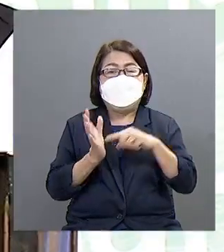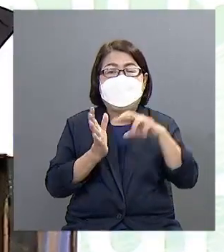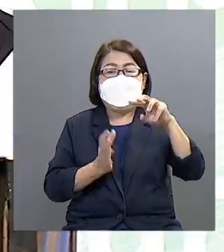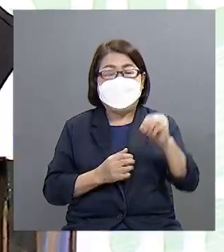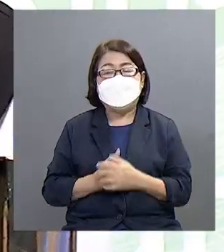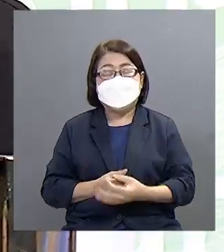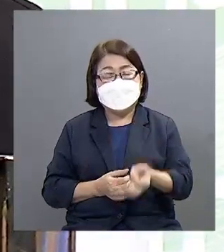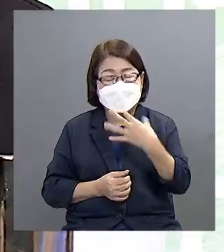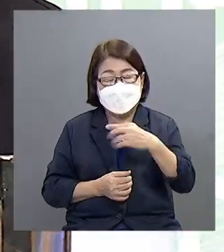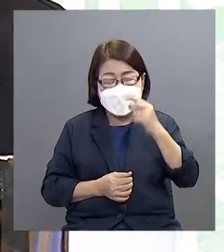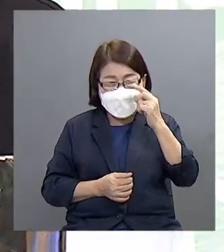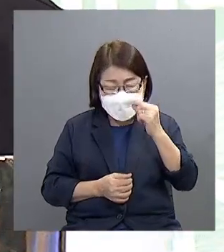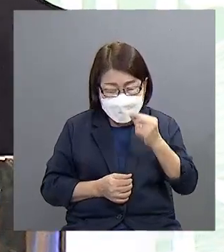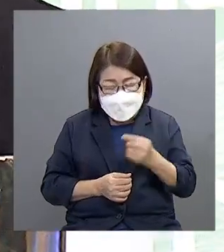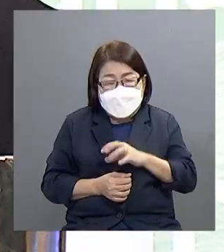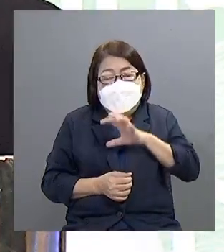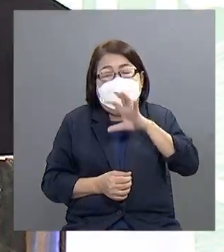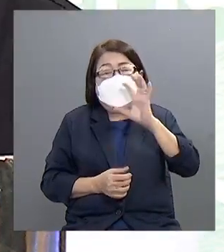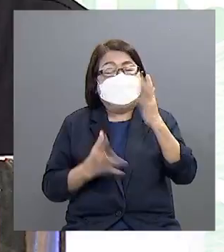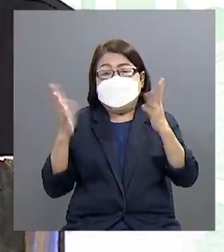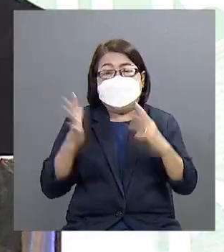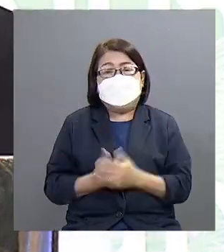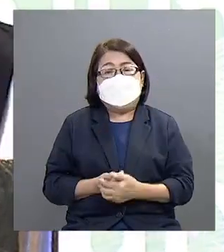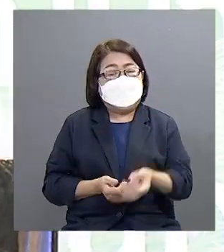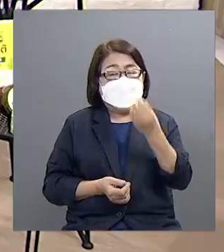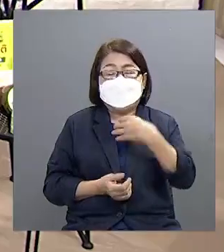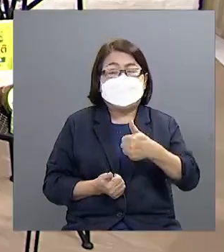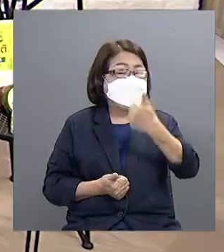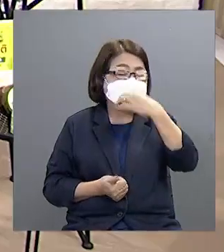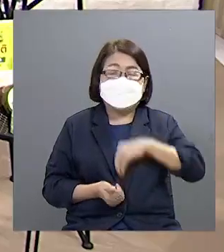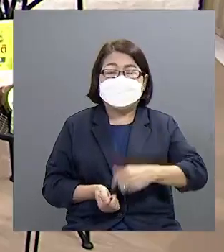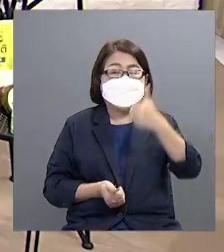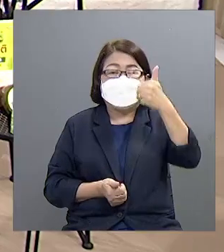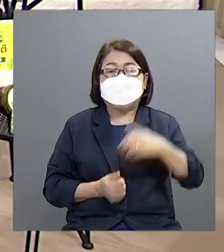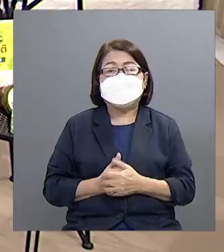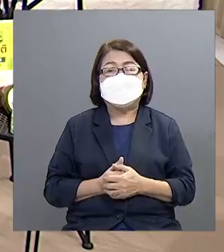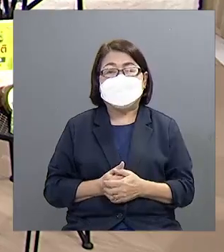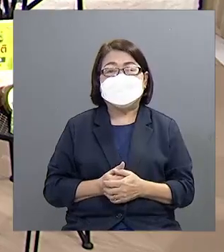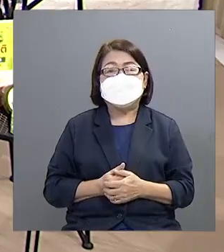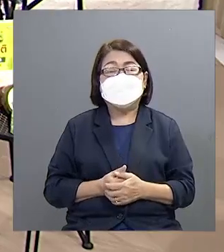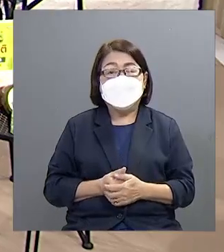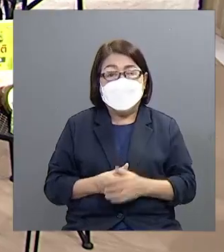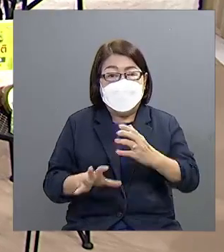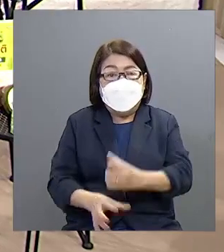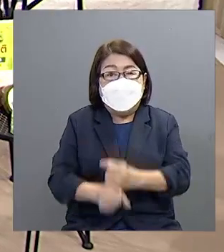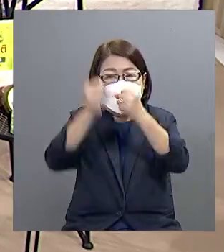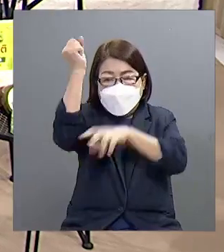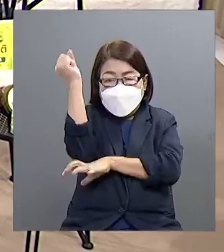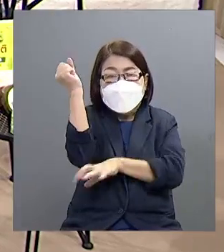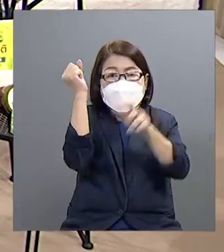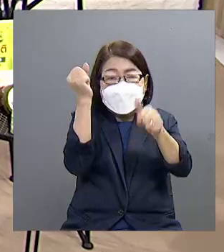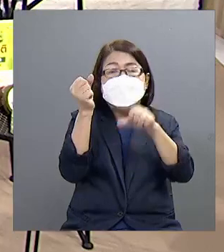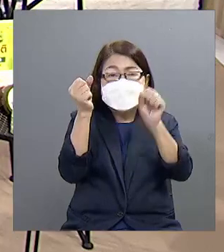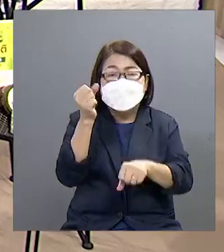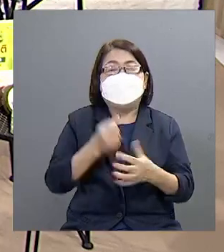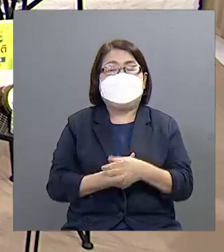ให้เป็นบำรุงล้วนๆฮะ บำรุงล้วนๆ เร ีย กว่าใช้ประโยชน์ทุกส่วนเลยนะร่างก็ไม่นาน จากนวัตกรรมมาที่สุขภาพฮะ บ้างอ่ะ